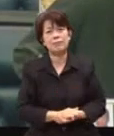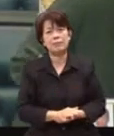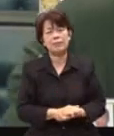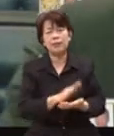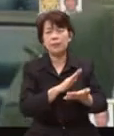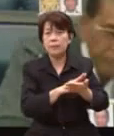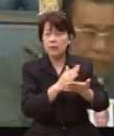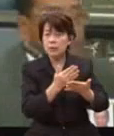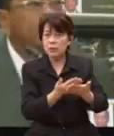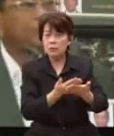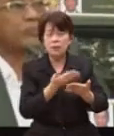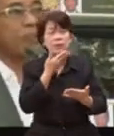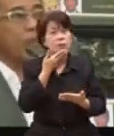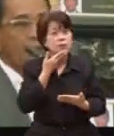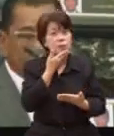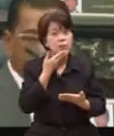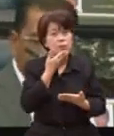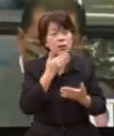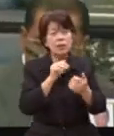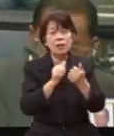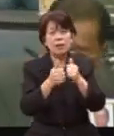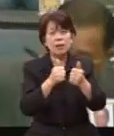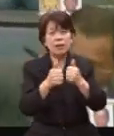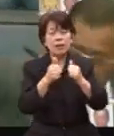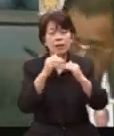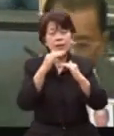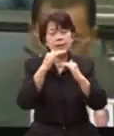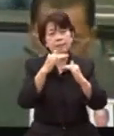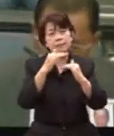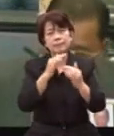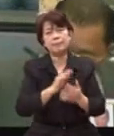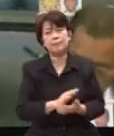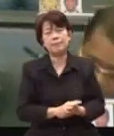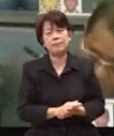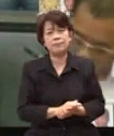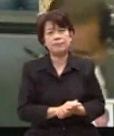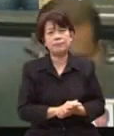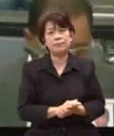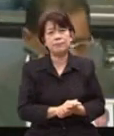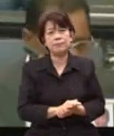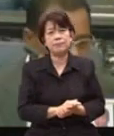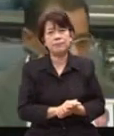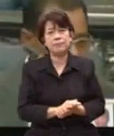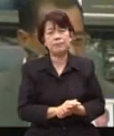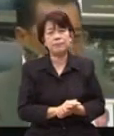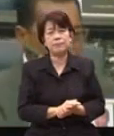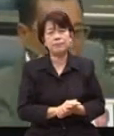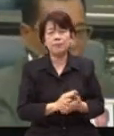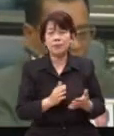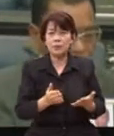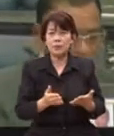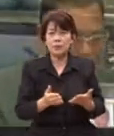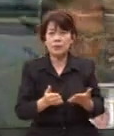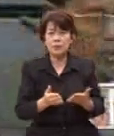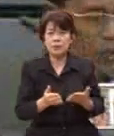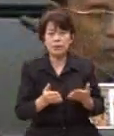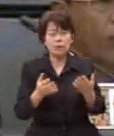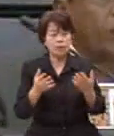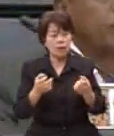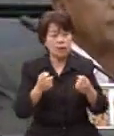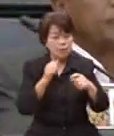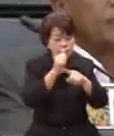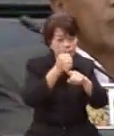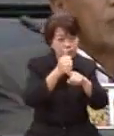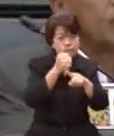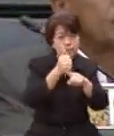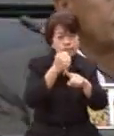persatuan-kesatuan beliau dan sukan dapat dialihkan dengan sebaik mungkin karena untuk mencukil bakar-bakar baru